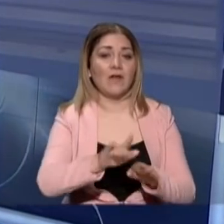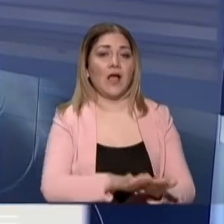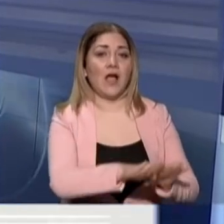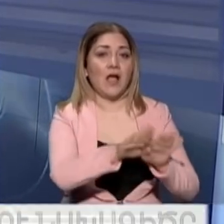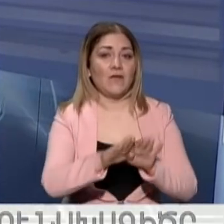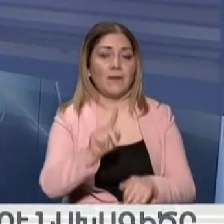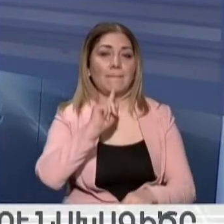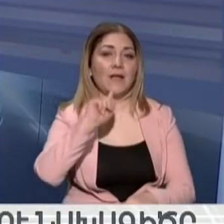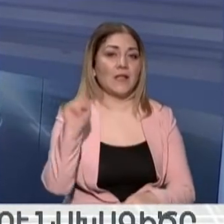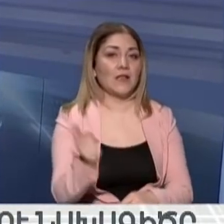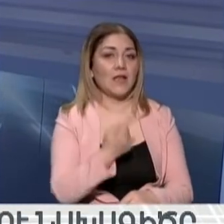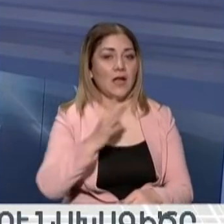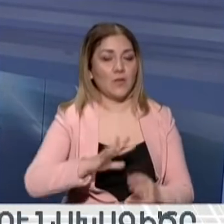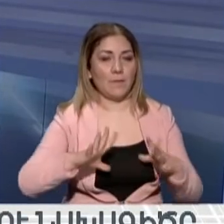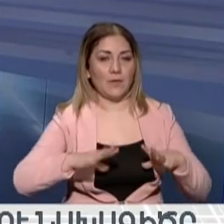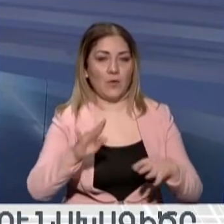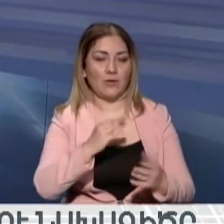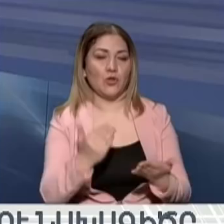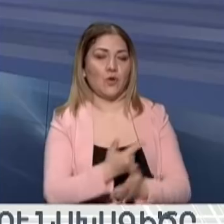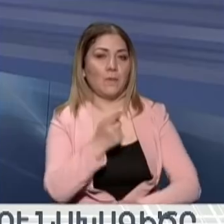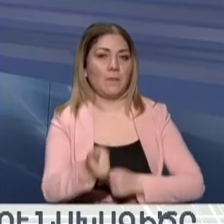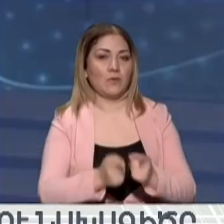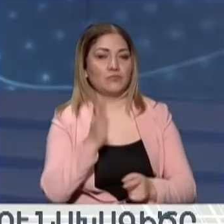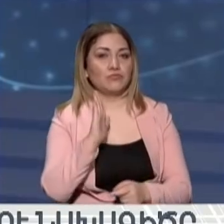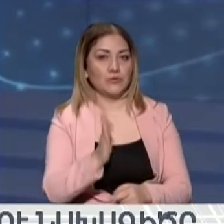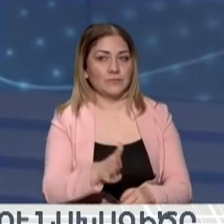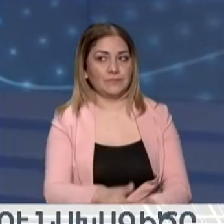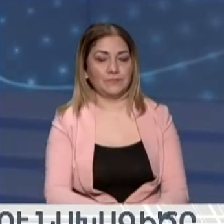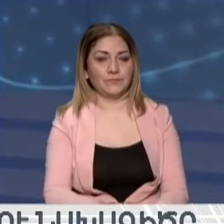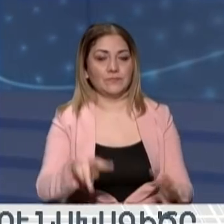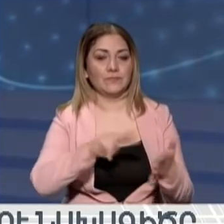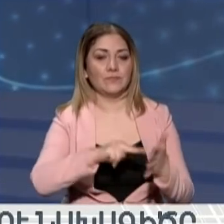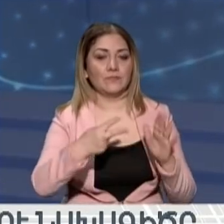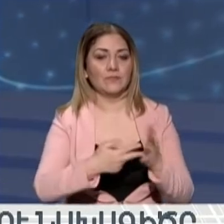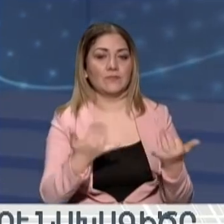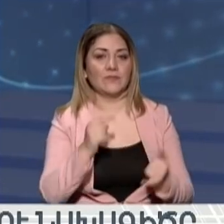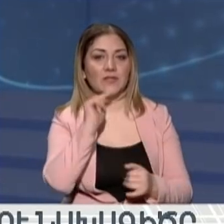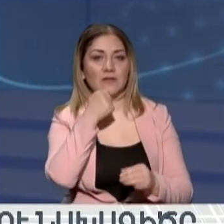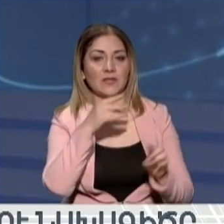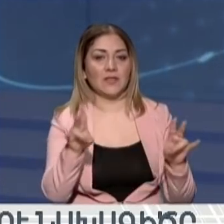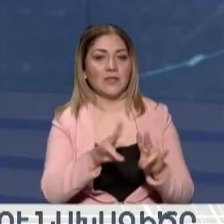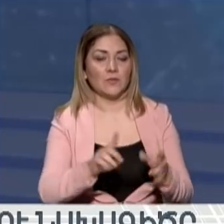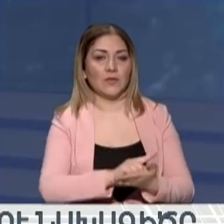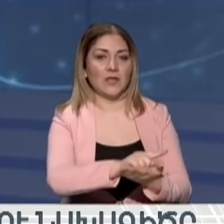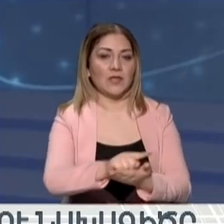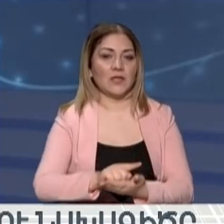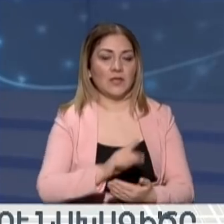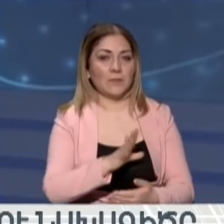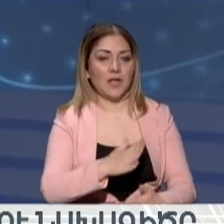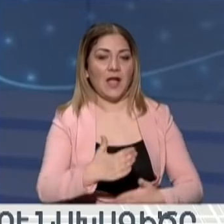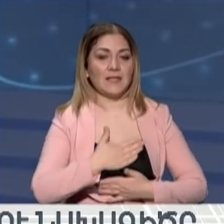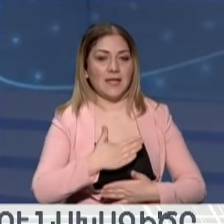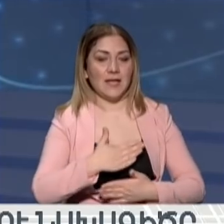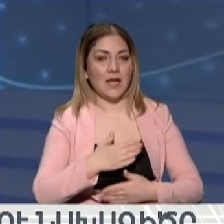դարձնելու համար 1 տարի հետո բիզնեսի համար նոր փոփոխություններ կլինեն։ Նախագիծը այսօր ֆինանսների նախարարությունում քննարկել են